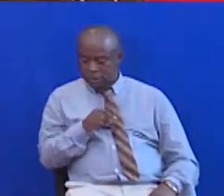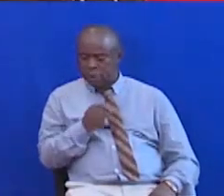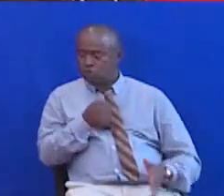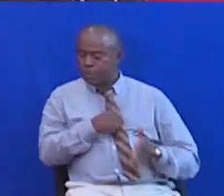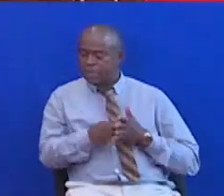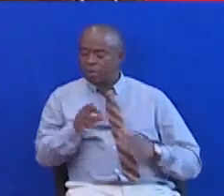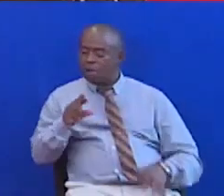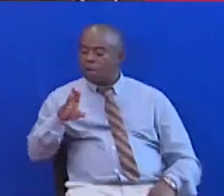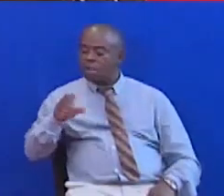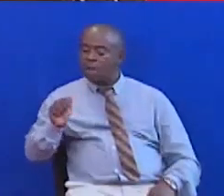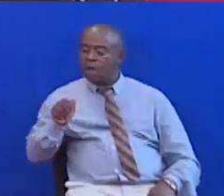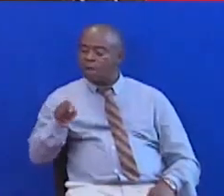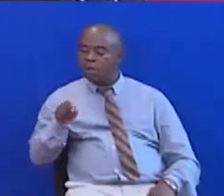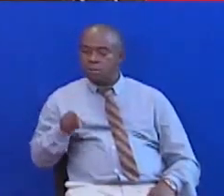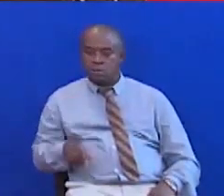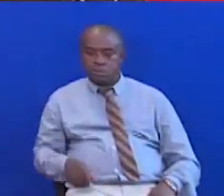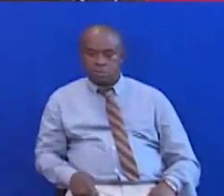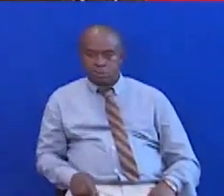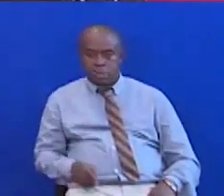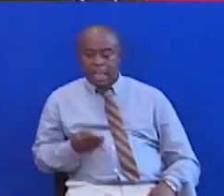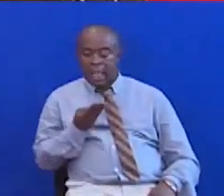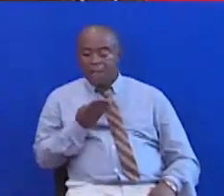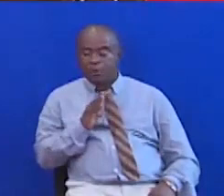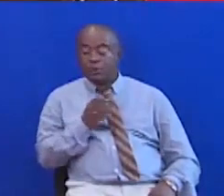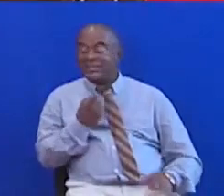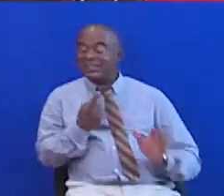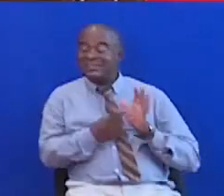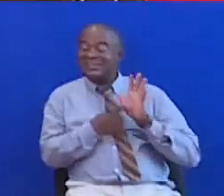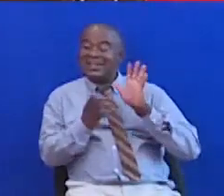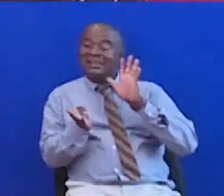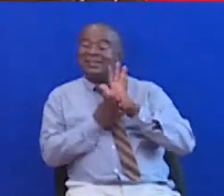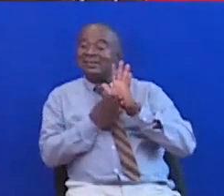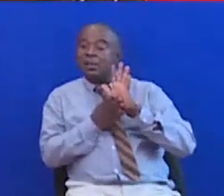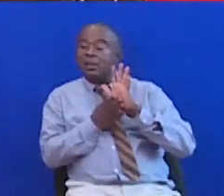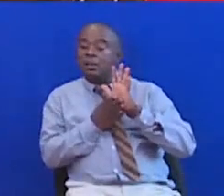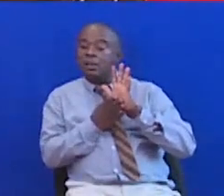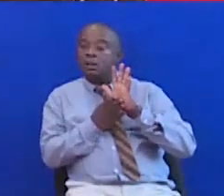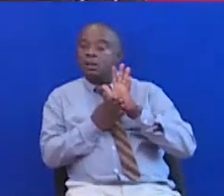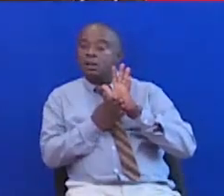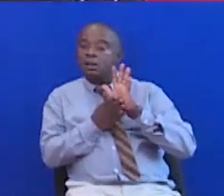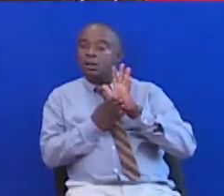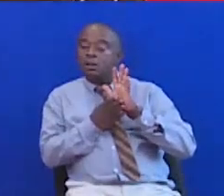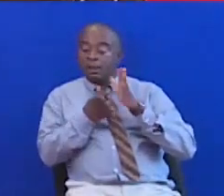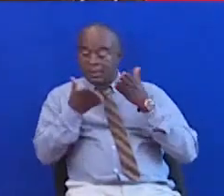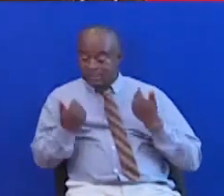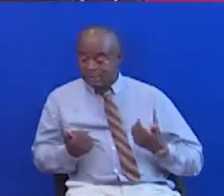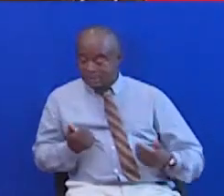riba, malipo, shilingi bilioni 69. Sasa